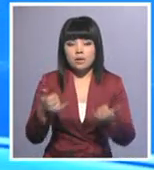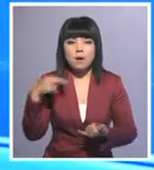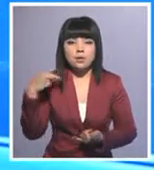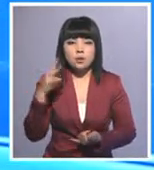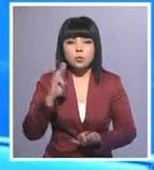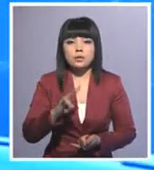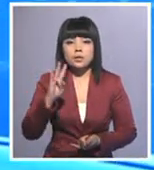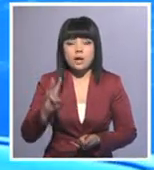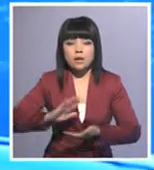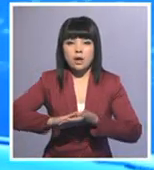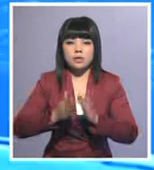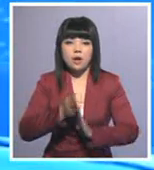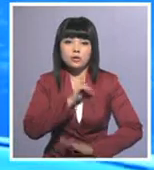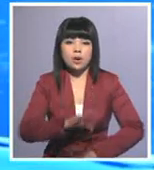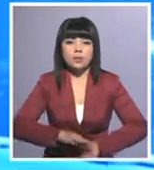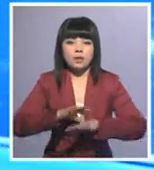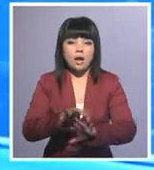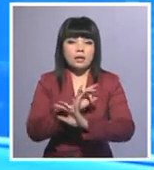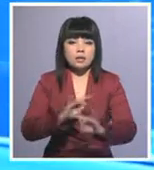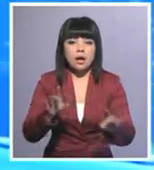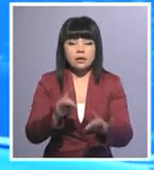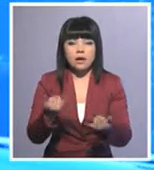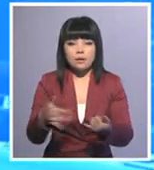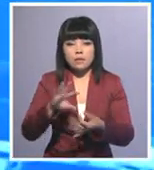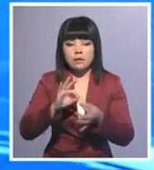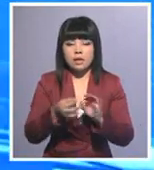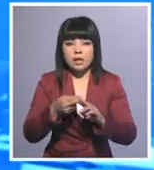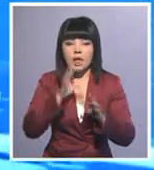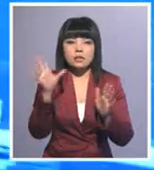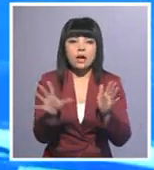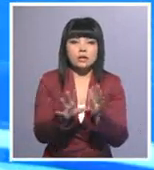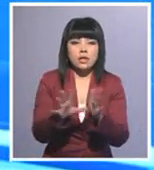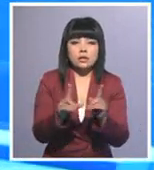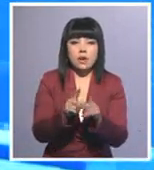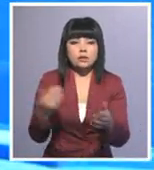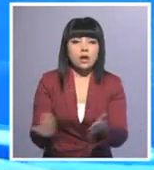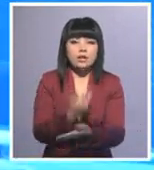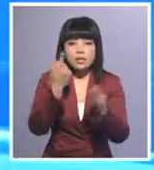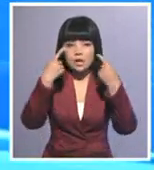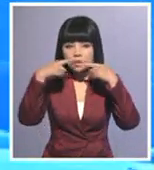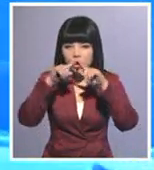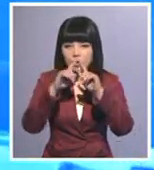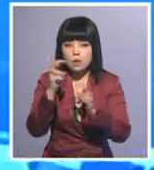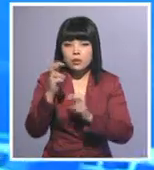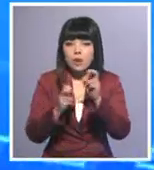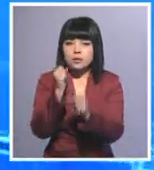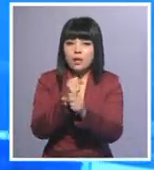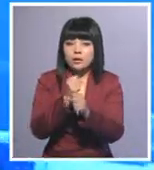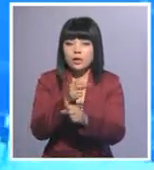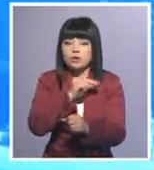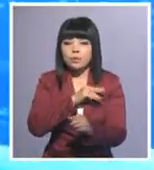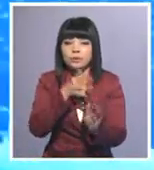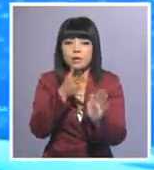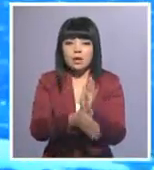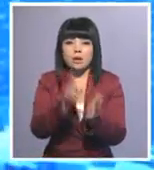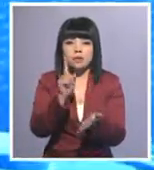кезіндегі келіссөздердің нәтижесі осындай. Қаржының дені энергетикалық секторға, сондай-ақ жаңа технологияларға, өңдеуші салаларға жұмсалады.